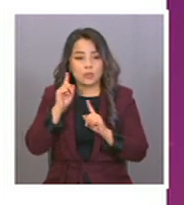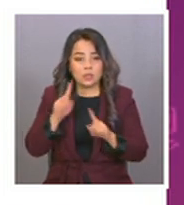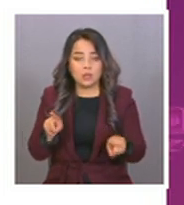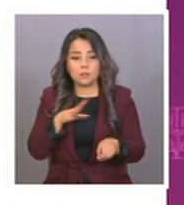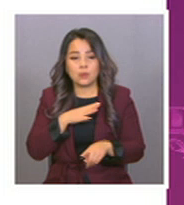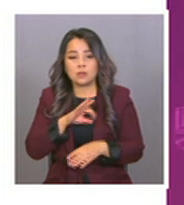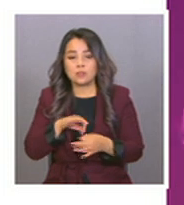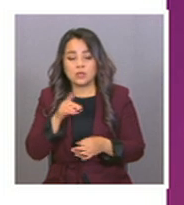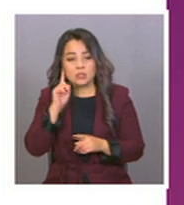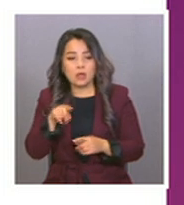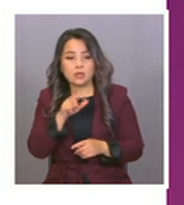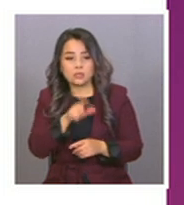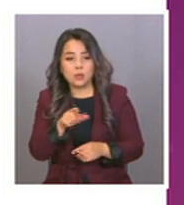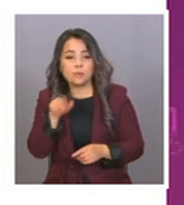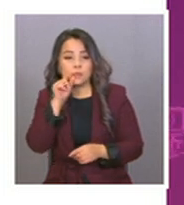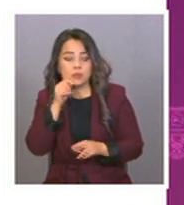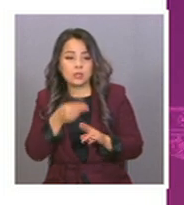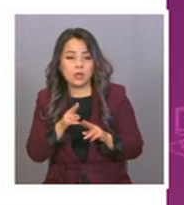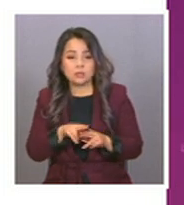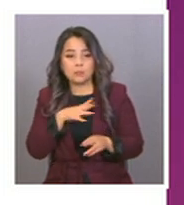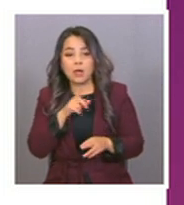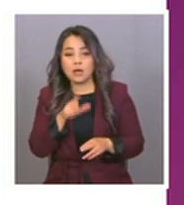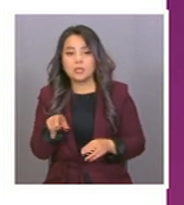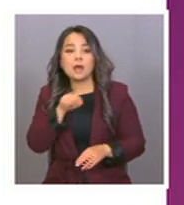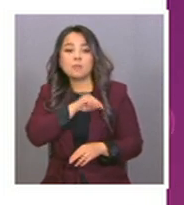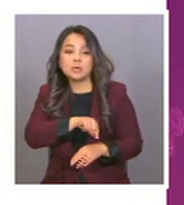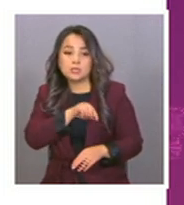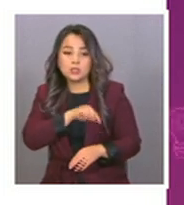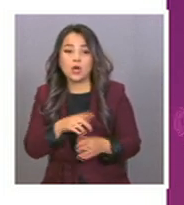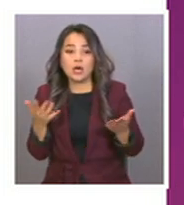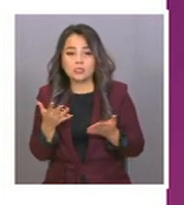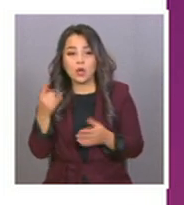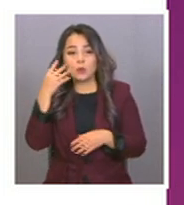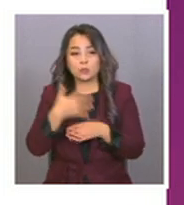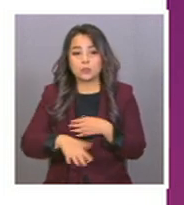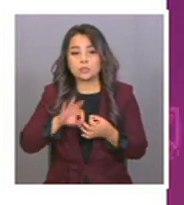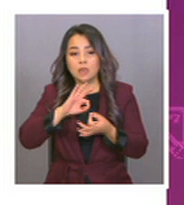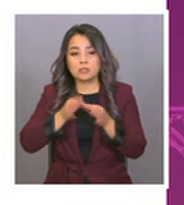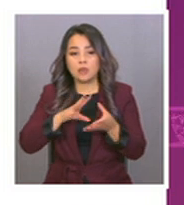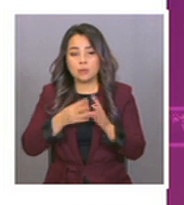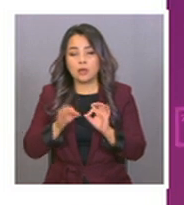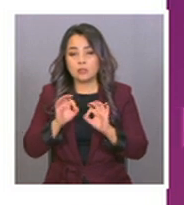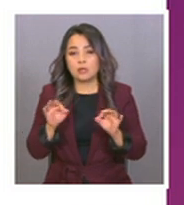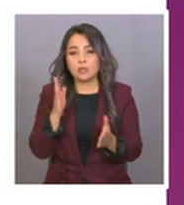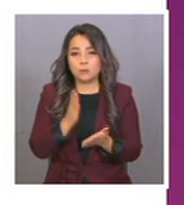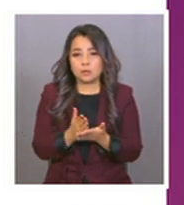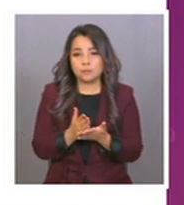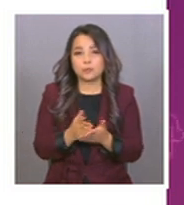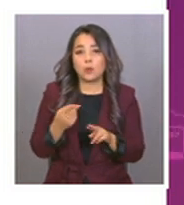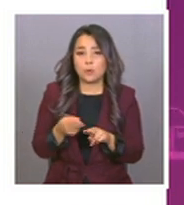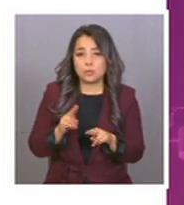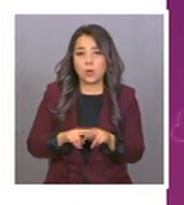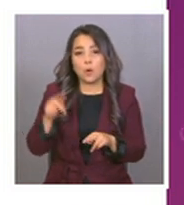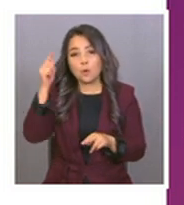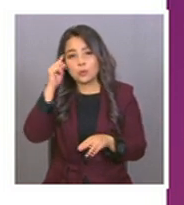қадырын білмес. Шешендік сөзінде адамның мінез құлқы, түсінік танымы туралы айтылған. Осы ойларын